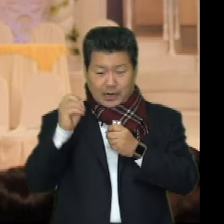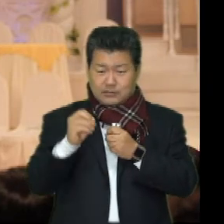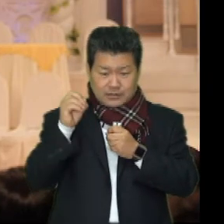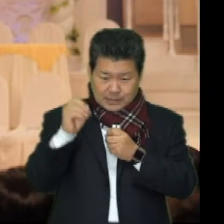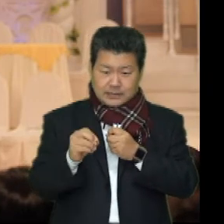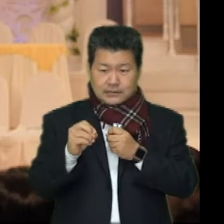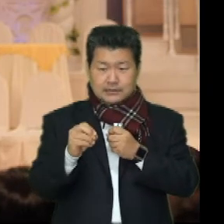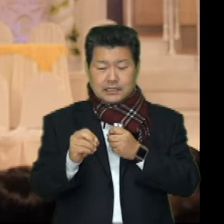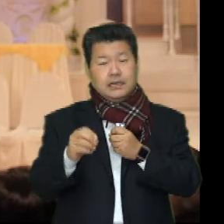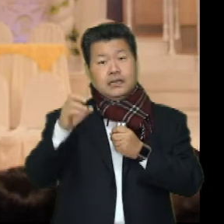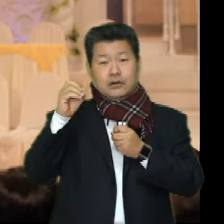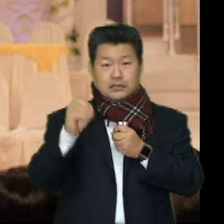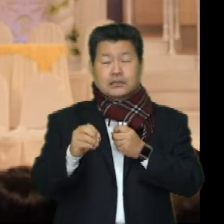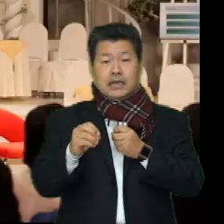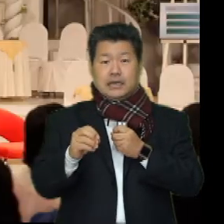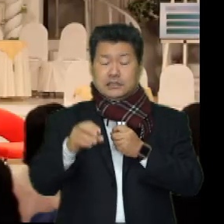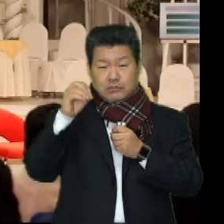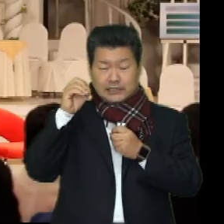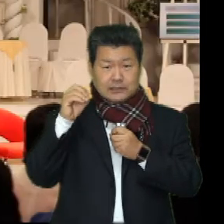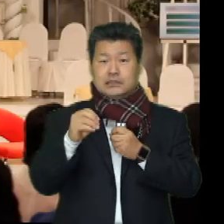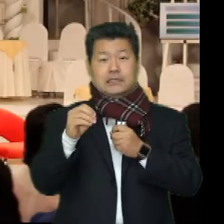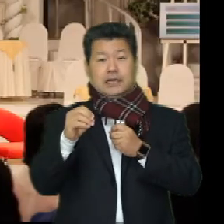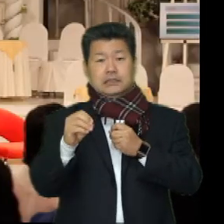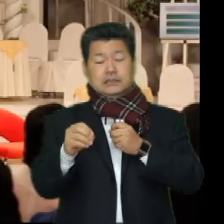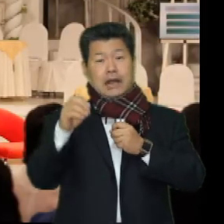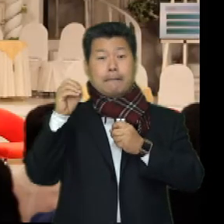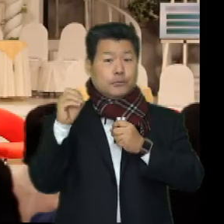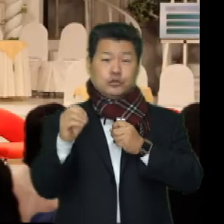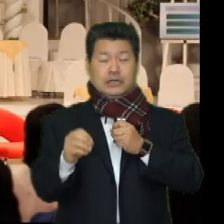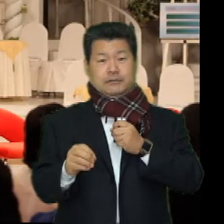모르는 거예요. 발효를 했었을 때 어떻다,